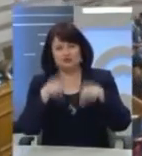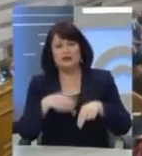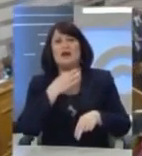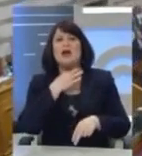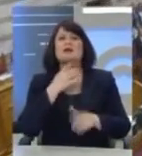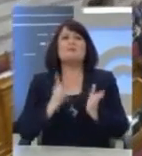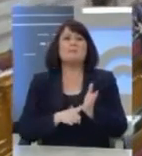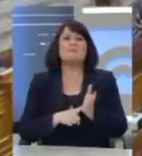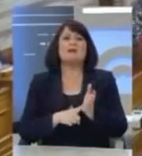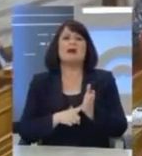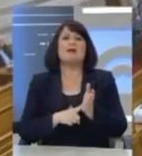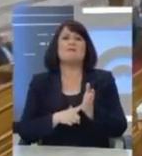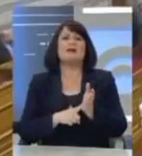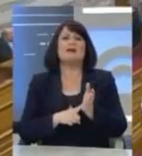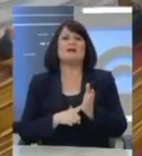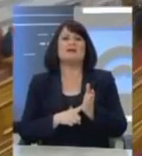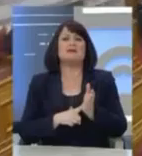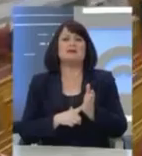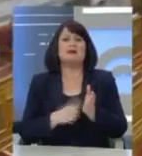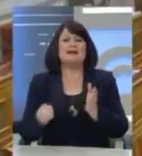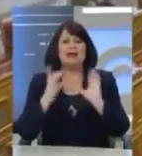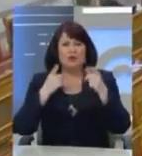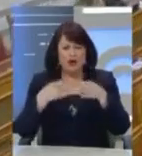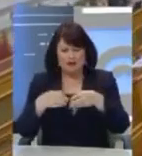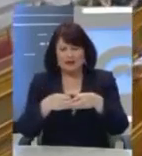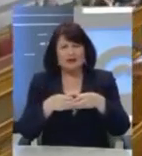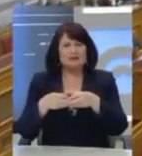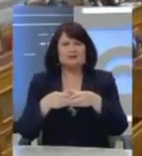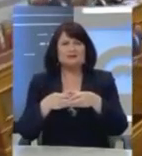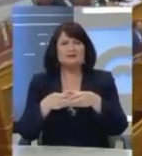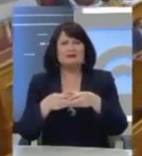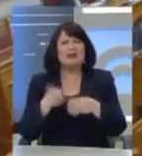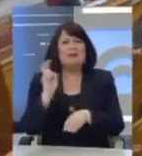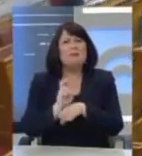να απαλλαγεί η παράταξή του από